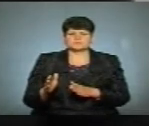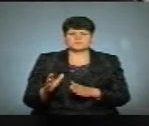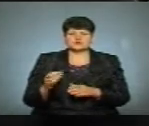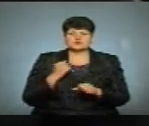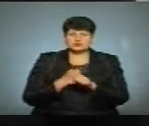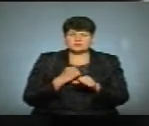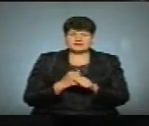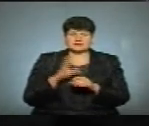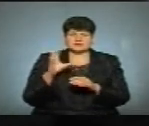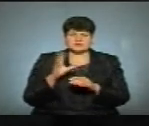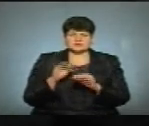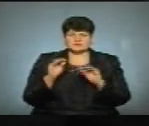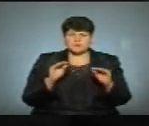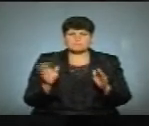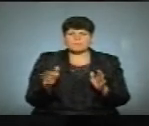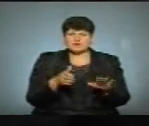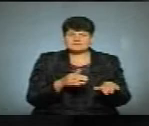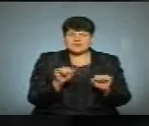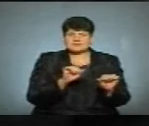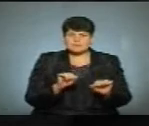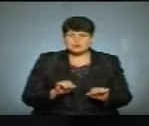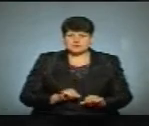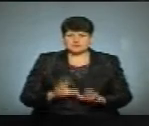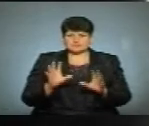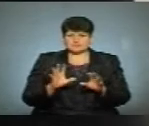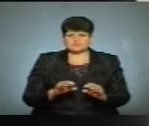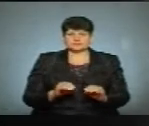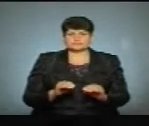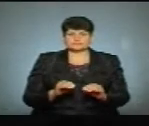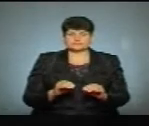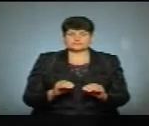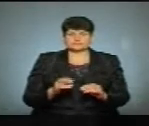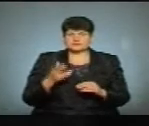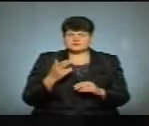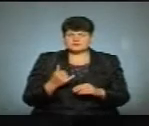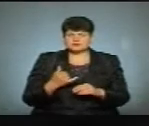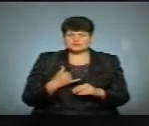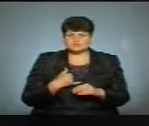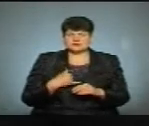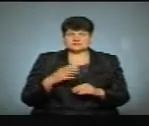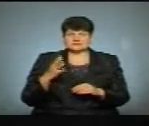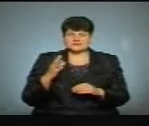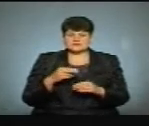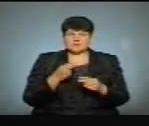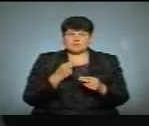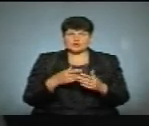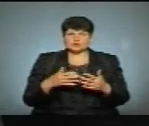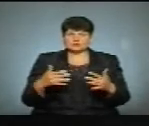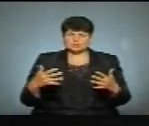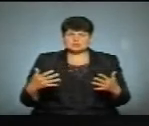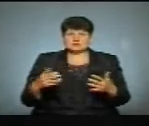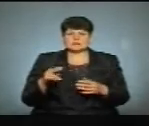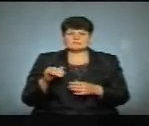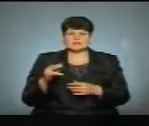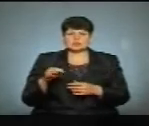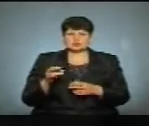конструкції, які є, позамітати, помити. Звичайно, що у нас старна вся продукція, яка повинна бути на піддонах,